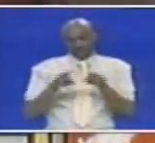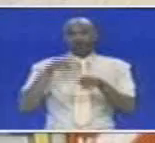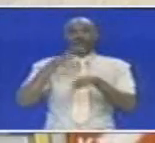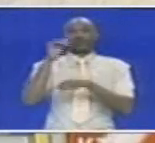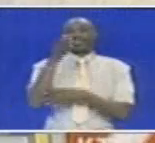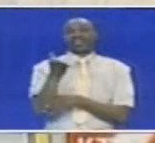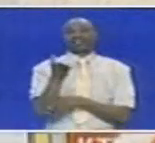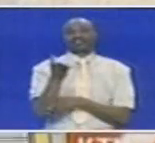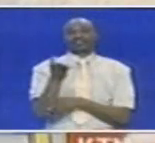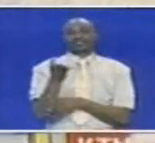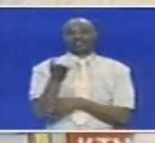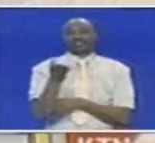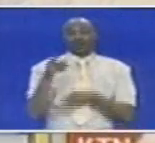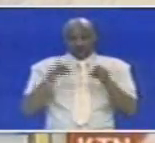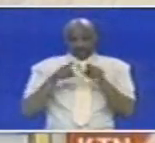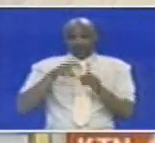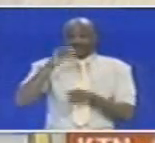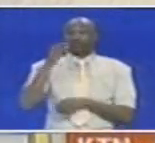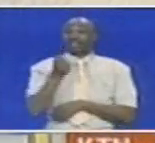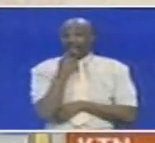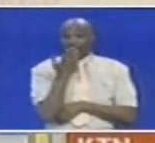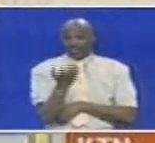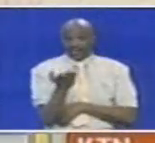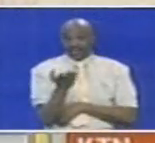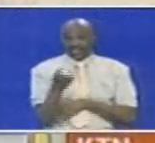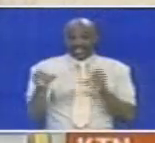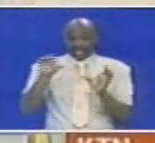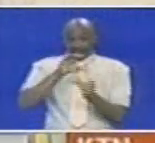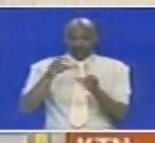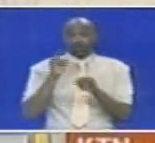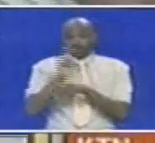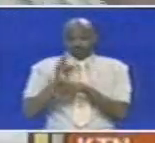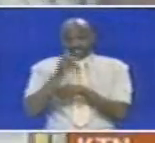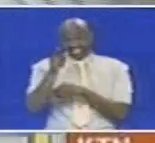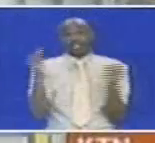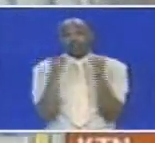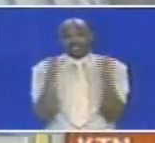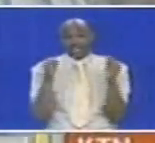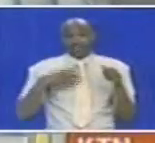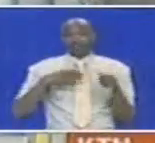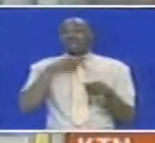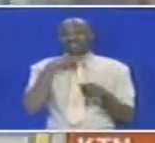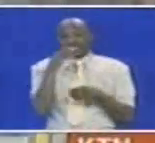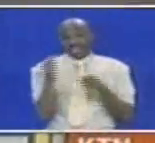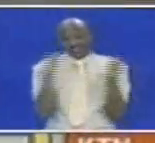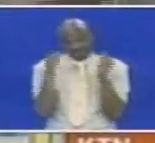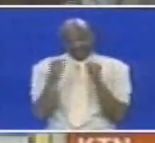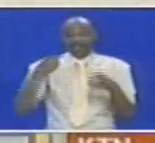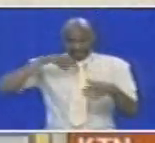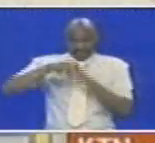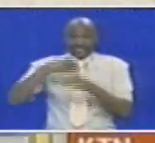zilipatikana. Pia tumepata ndawa ambayo inatumika moshari, ambao wanatumia kushamusha hiyo